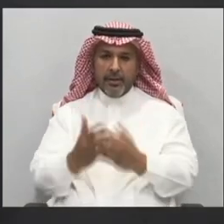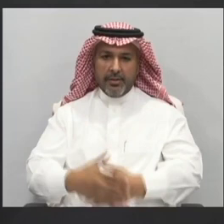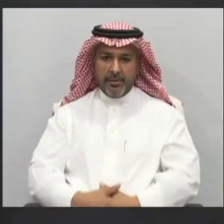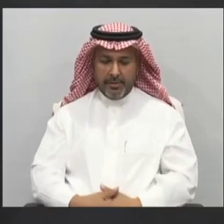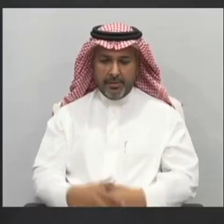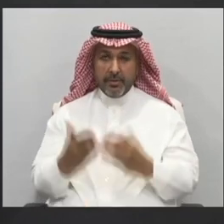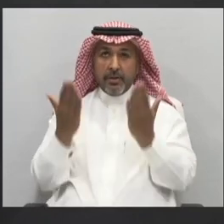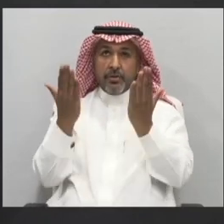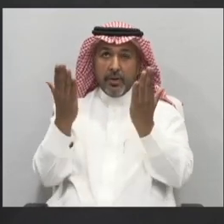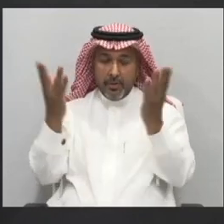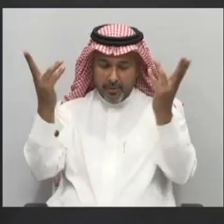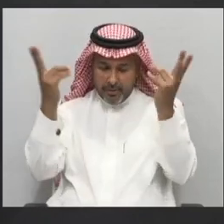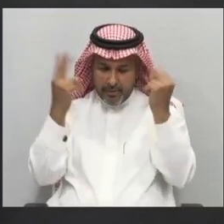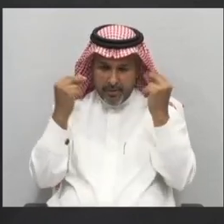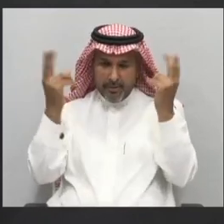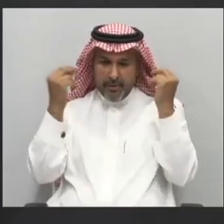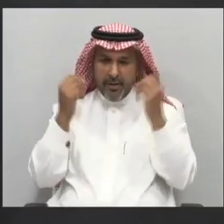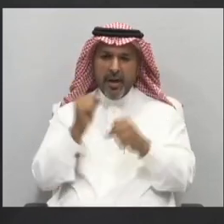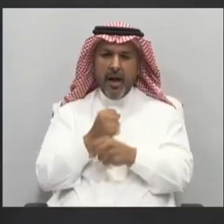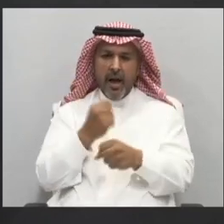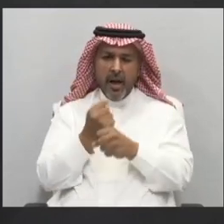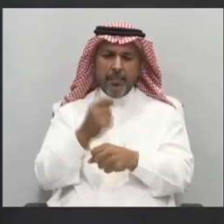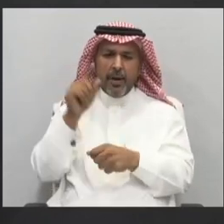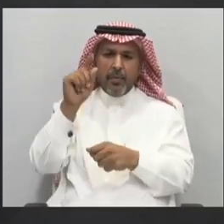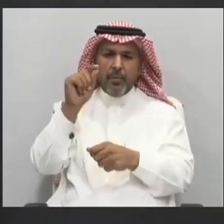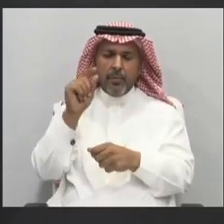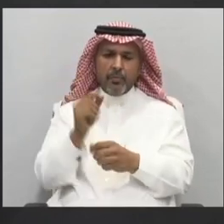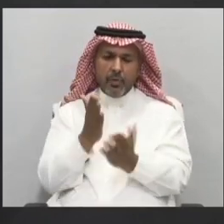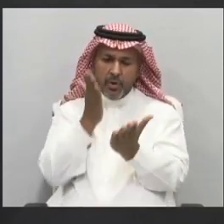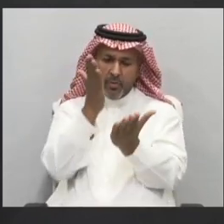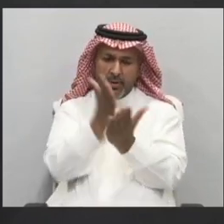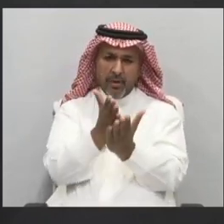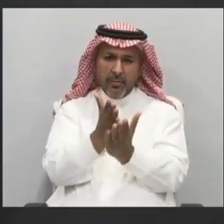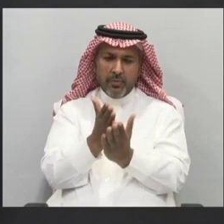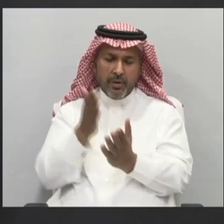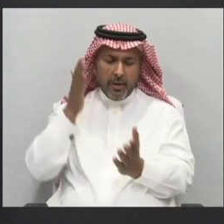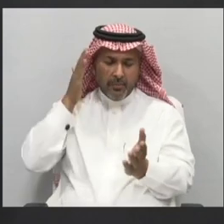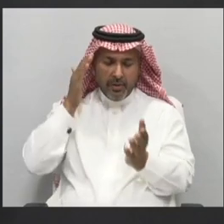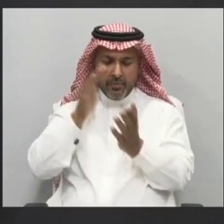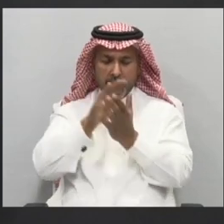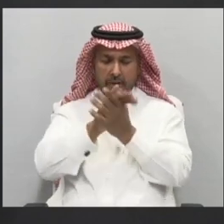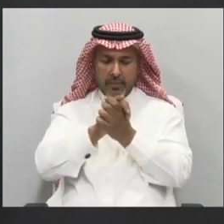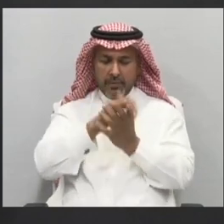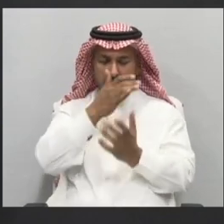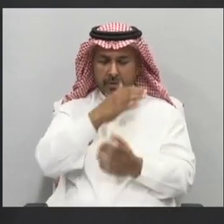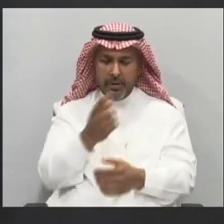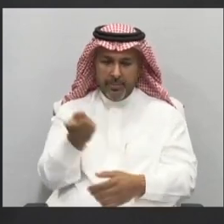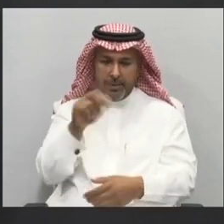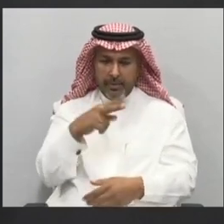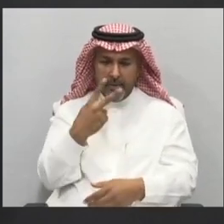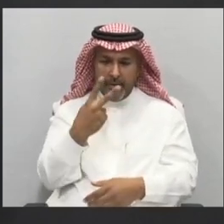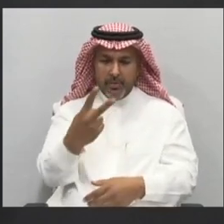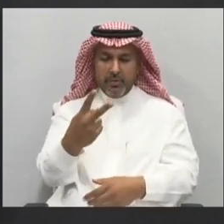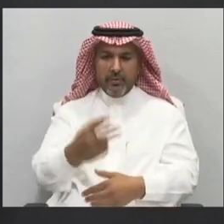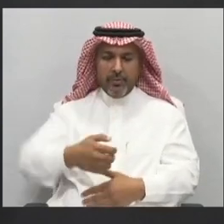ان يرزقنا واياكم العلم النافع والعمل الصالح والهدى والتقى والسداد وصلى الله على نبينا محمد ونراكم باذن الله في